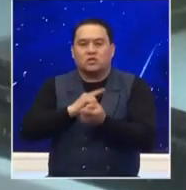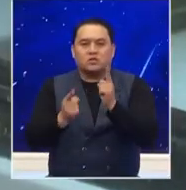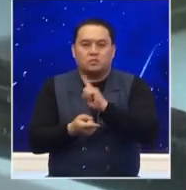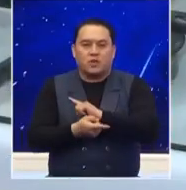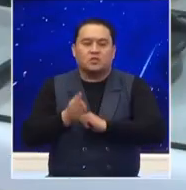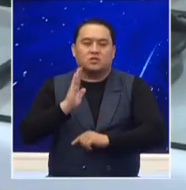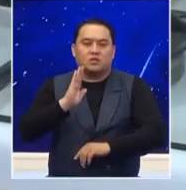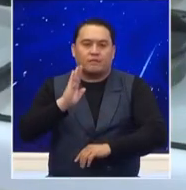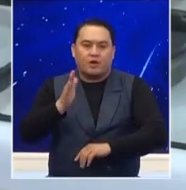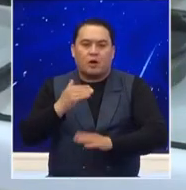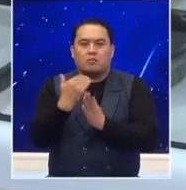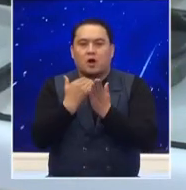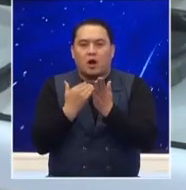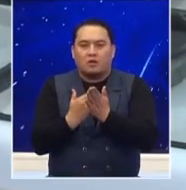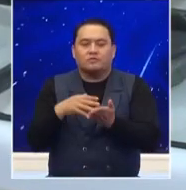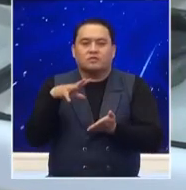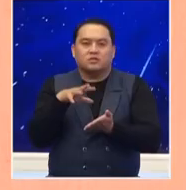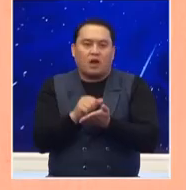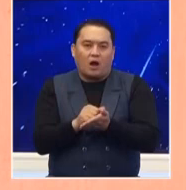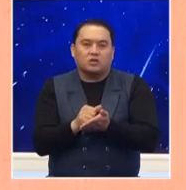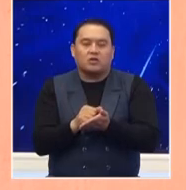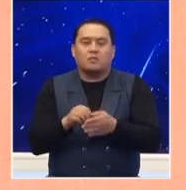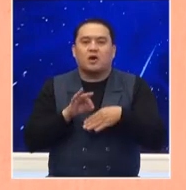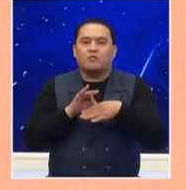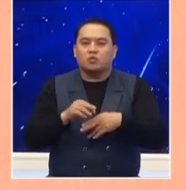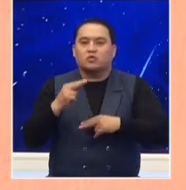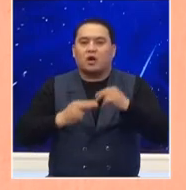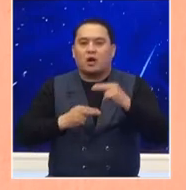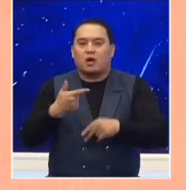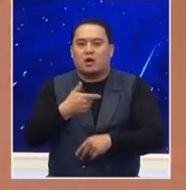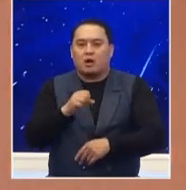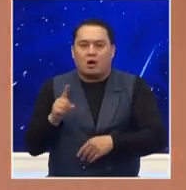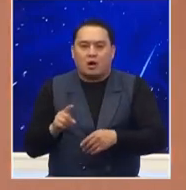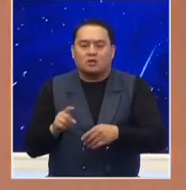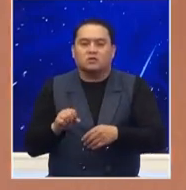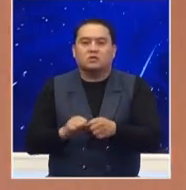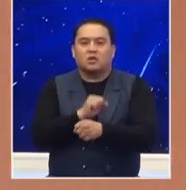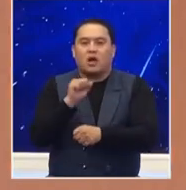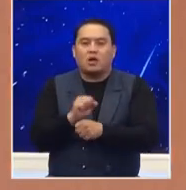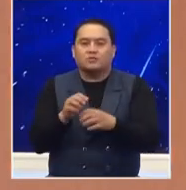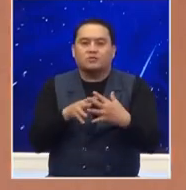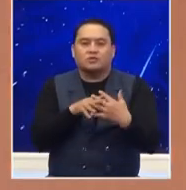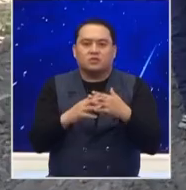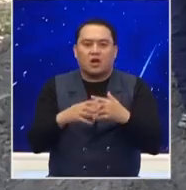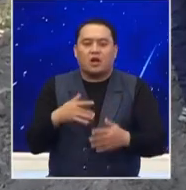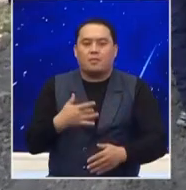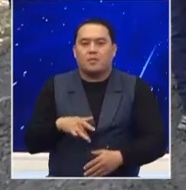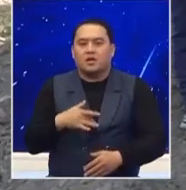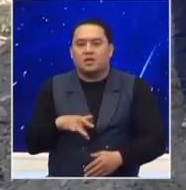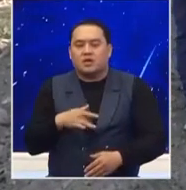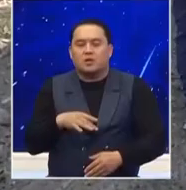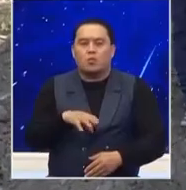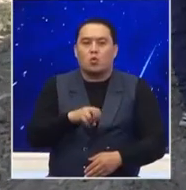кардинально поменяется. По программе «Дорожная карта занятости» ведется строительство газораспределительных сетей в селах Мамбет, Жамбыл, Бескайнар и